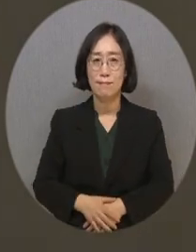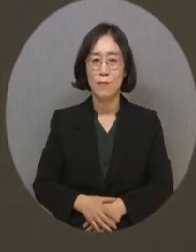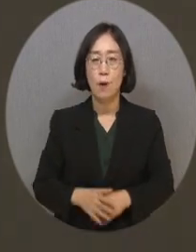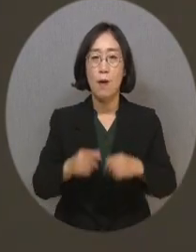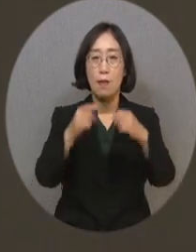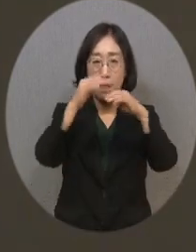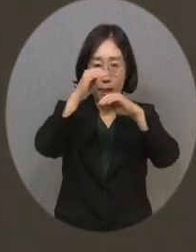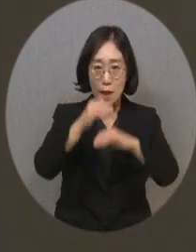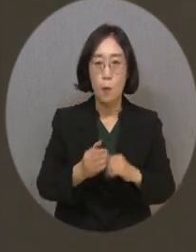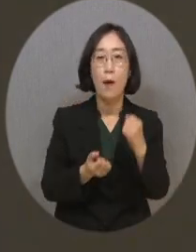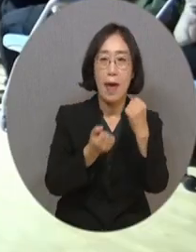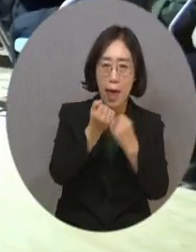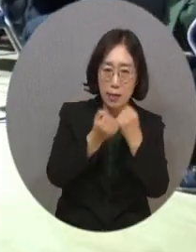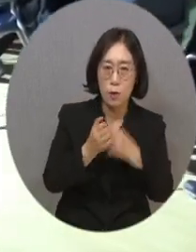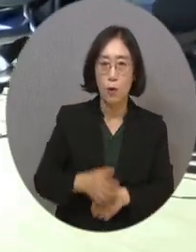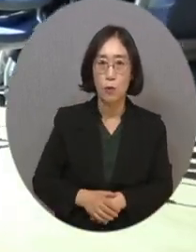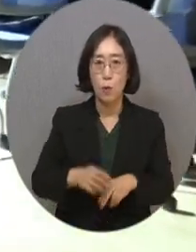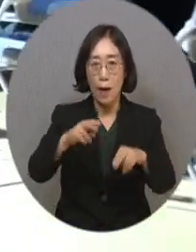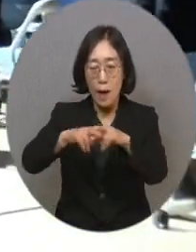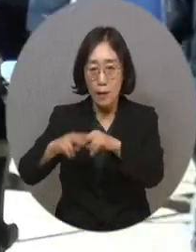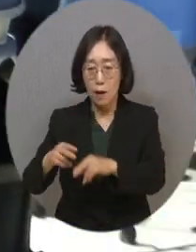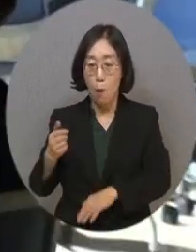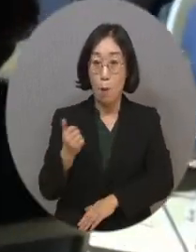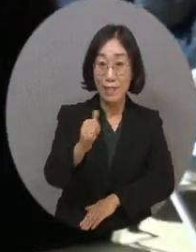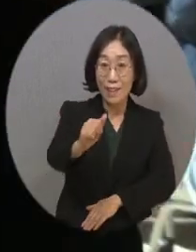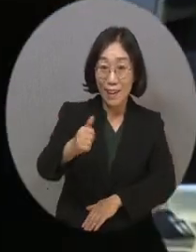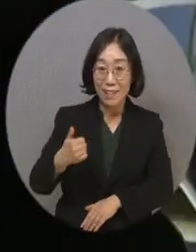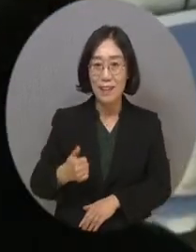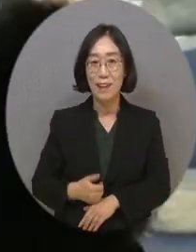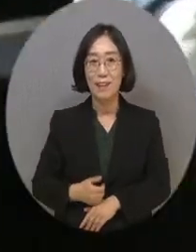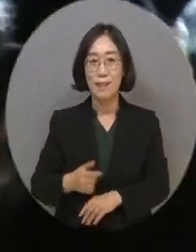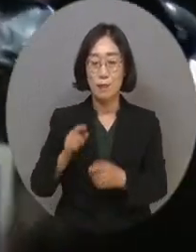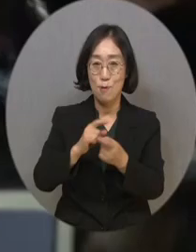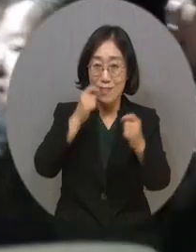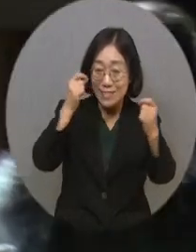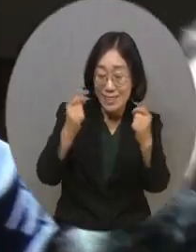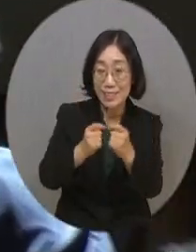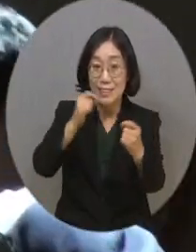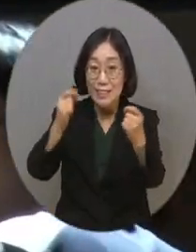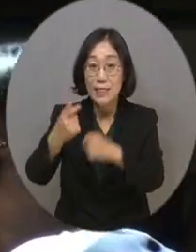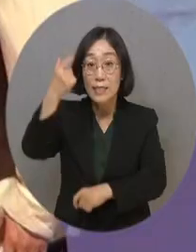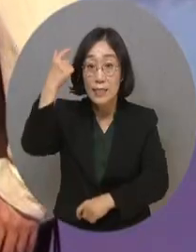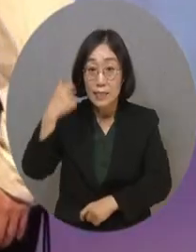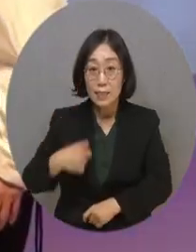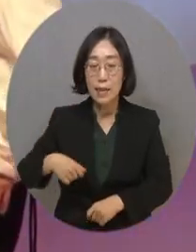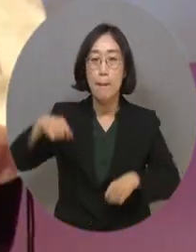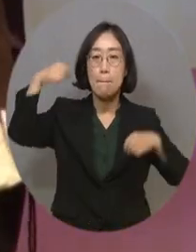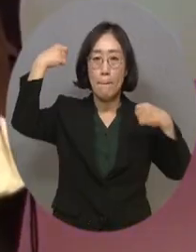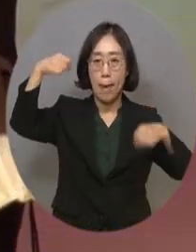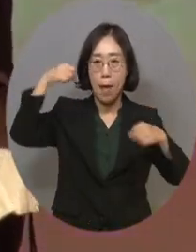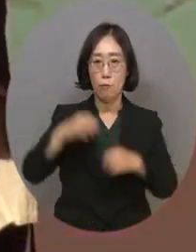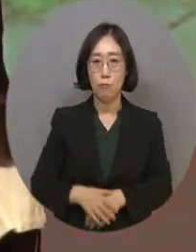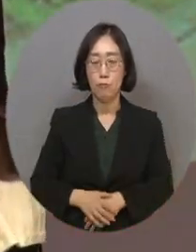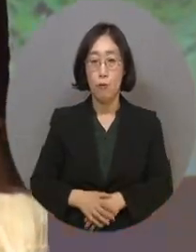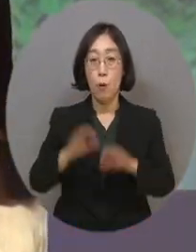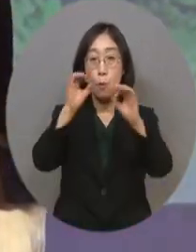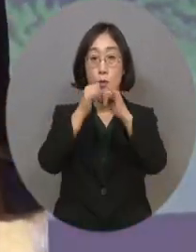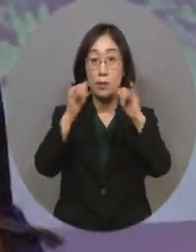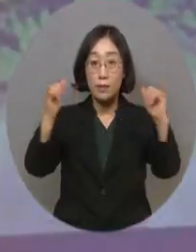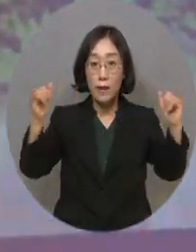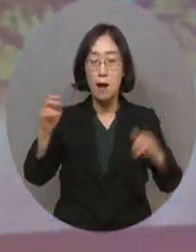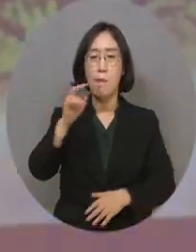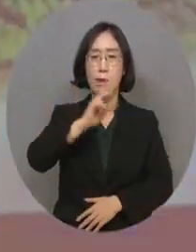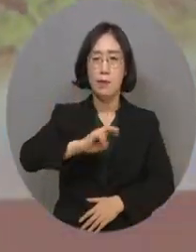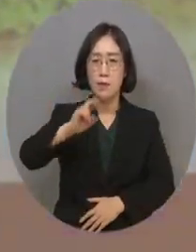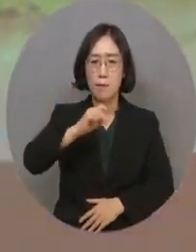해설, 무대와 관람석을 오가며 관중과 호흡하며 연기하는 배우, 관람객들은 오페라와